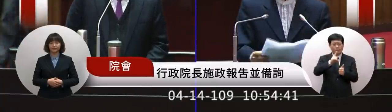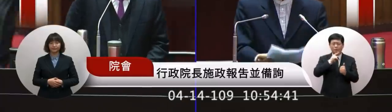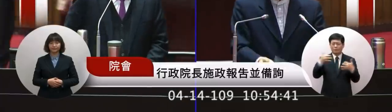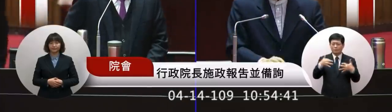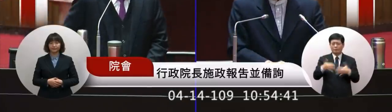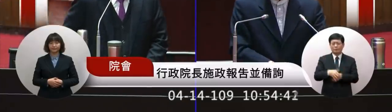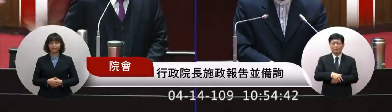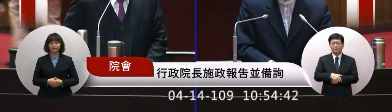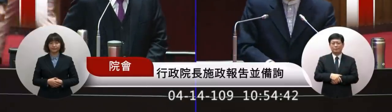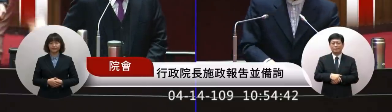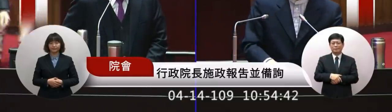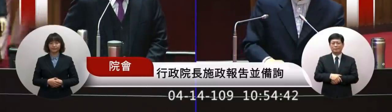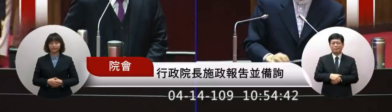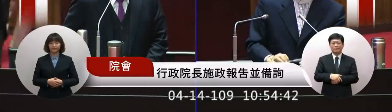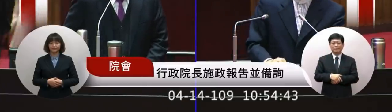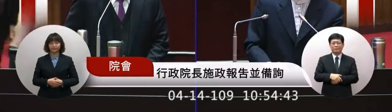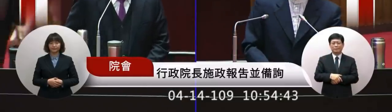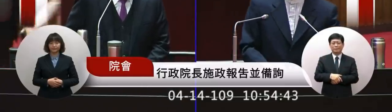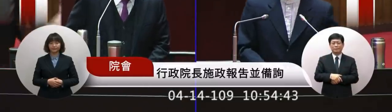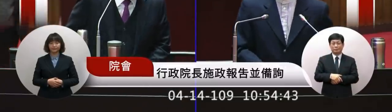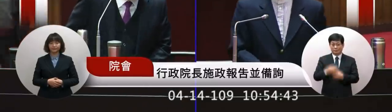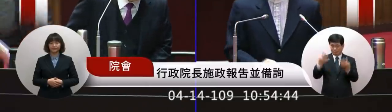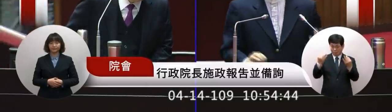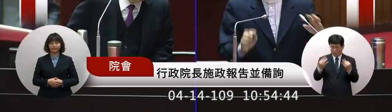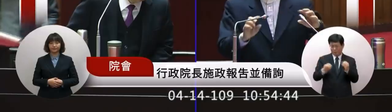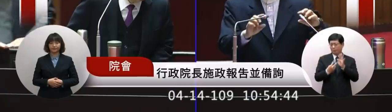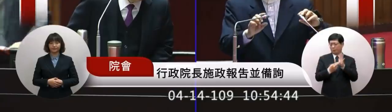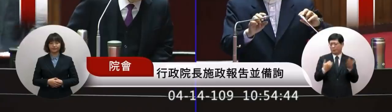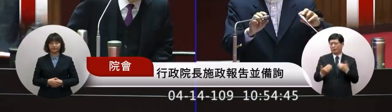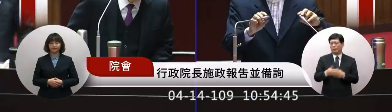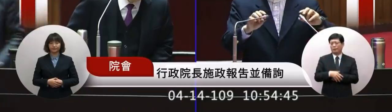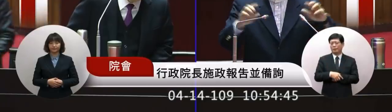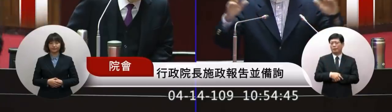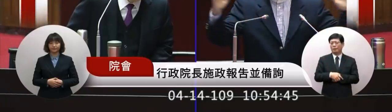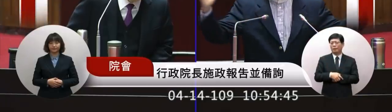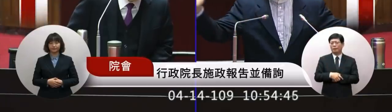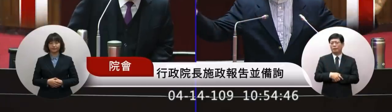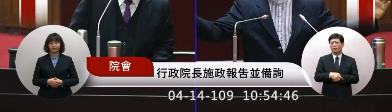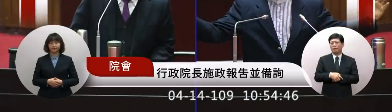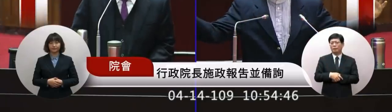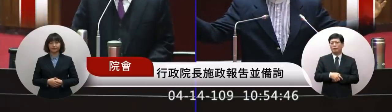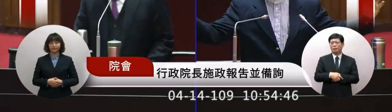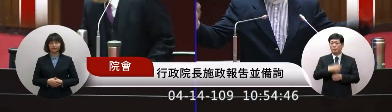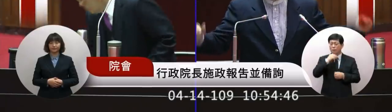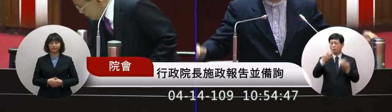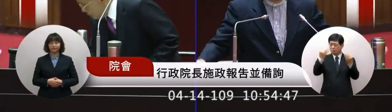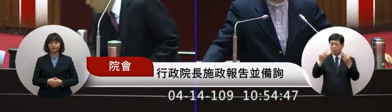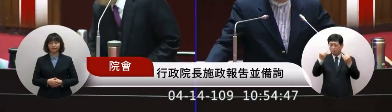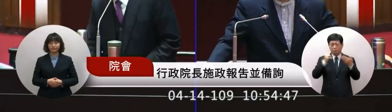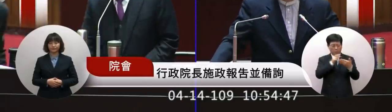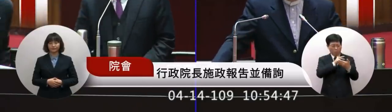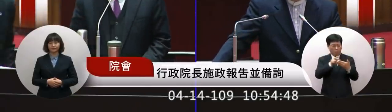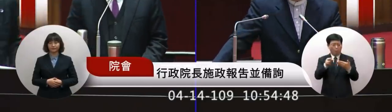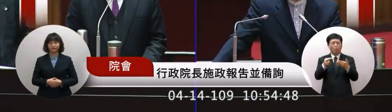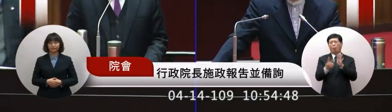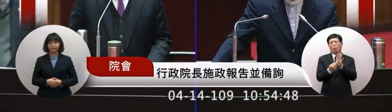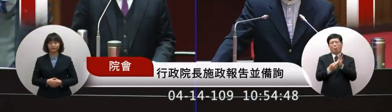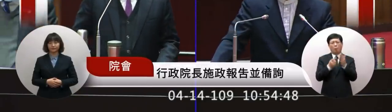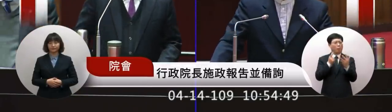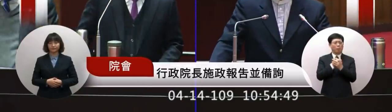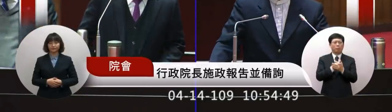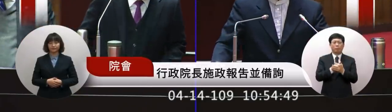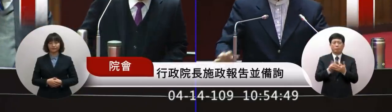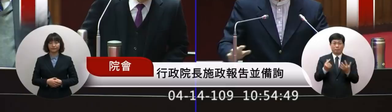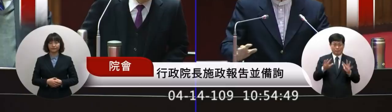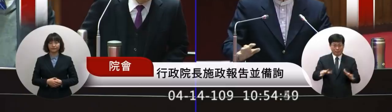的问题。那我们看到数字会说话啊，受益解释一切了啊。